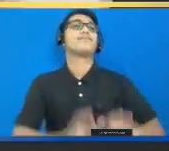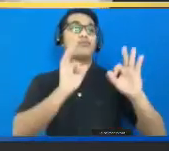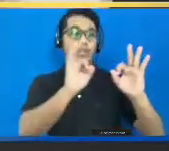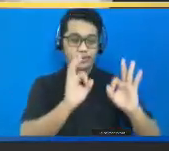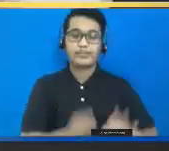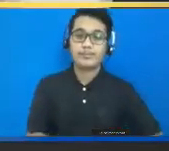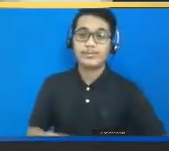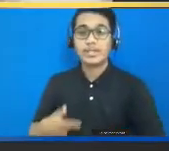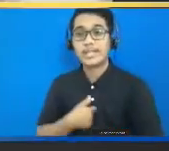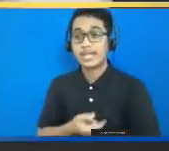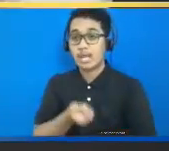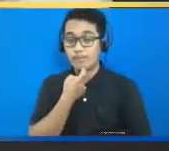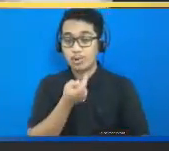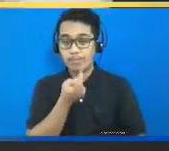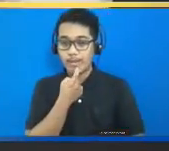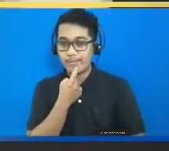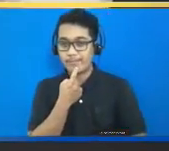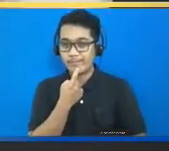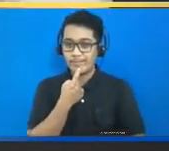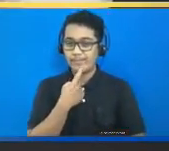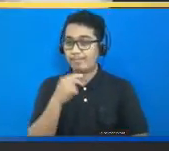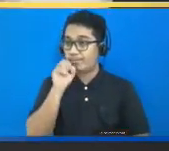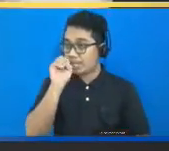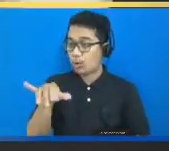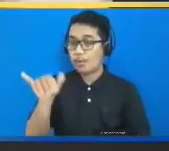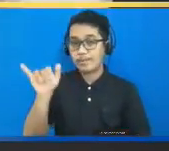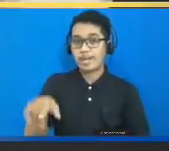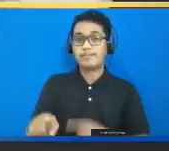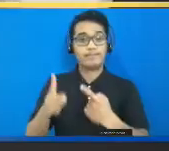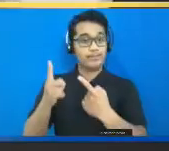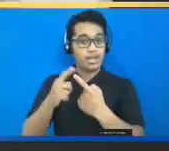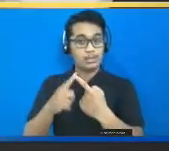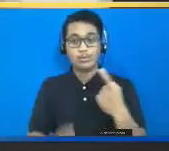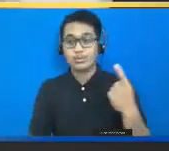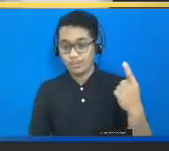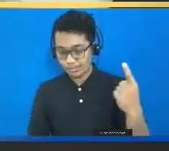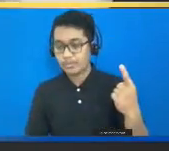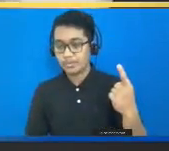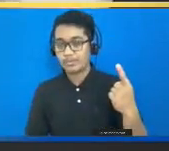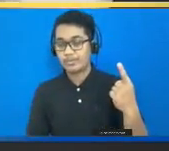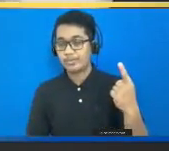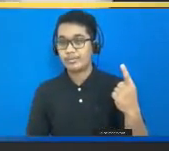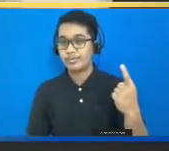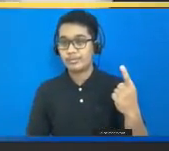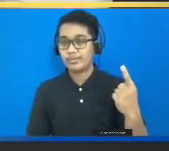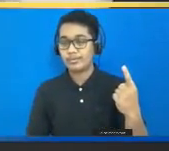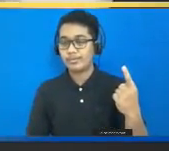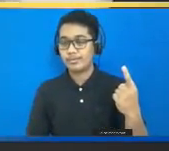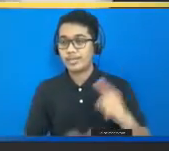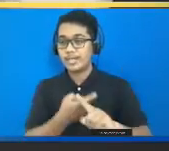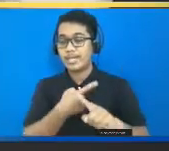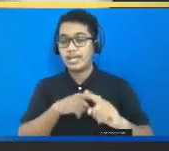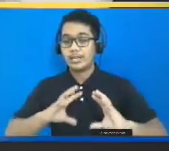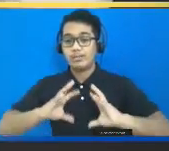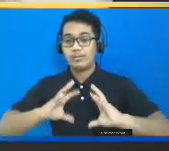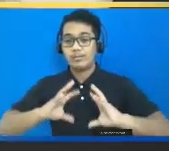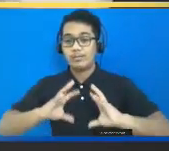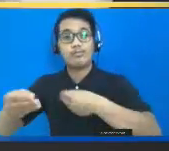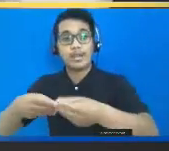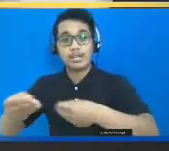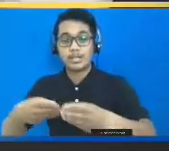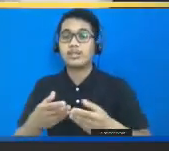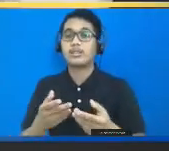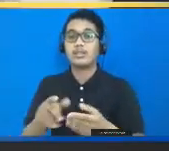saya coba jawab ya satu memang dari segi Global Market uncertainty